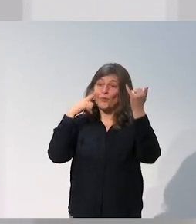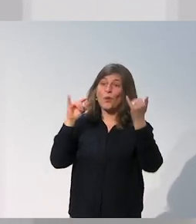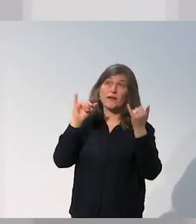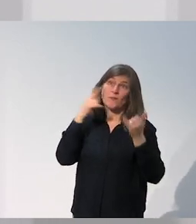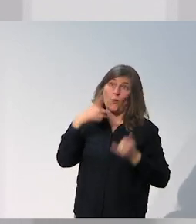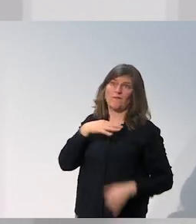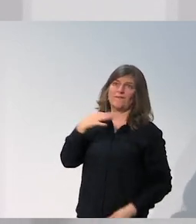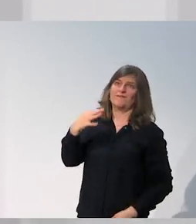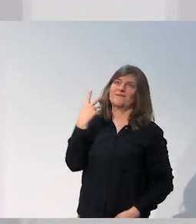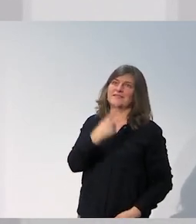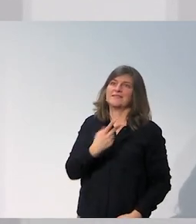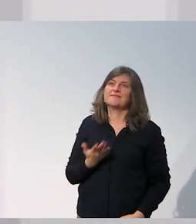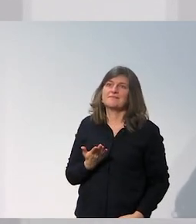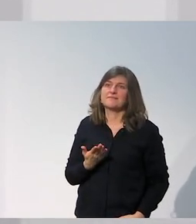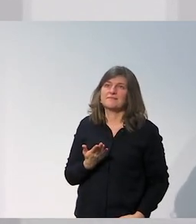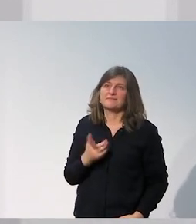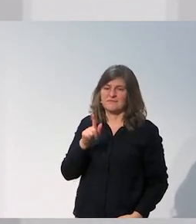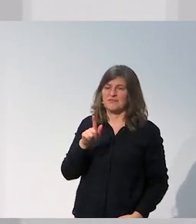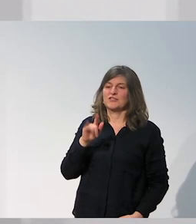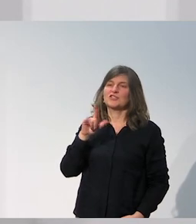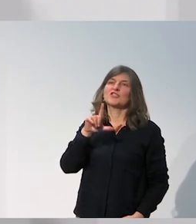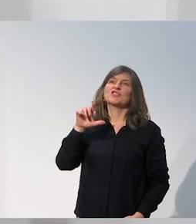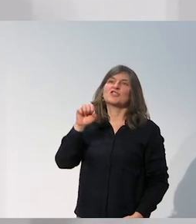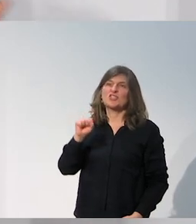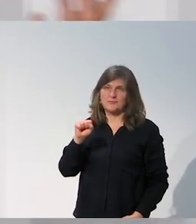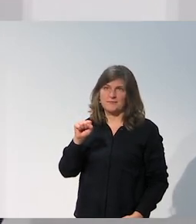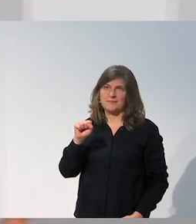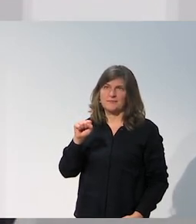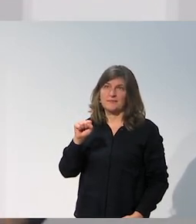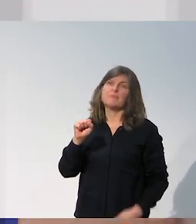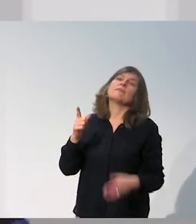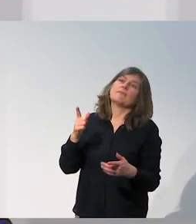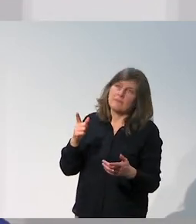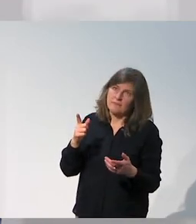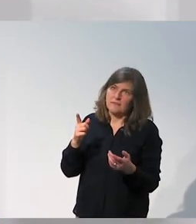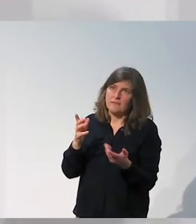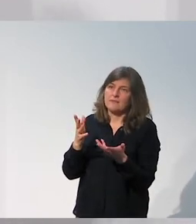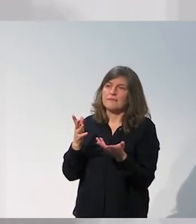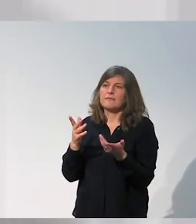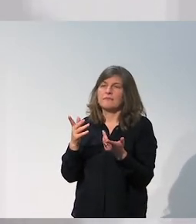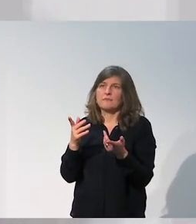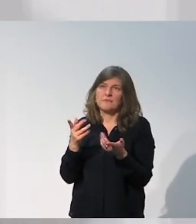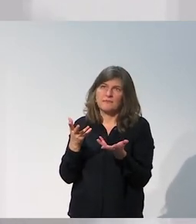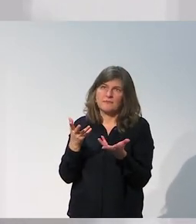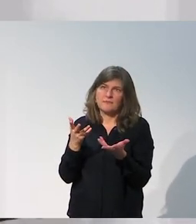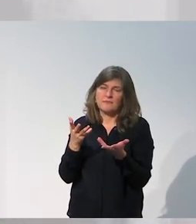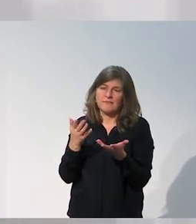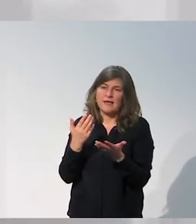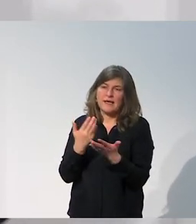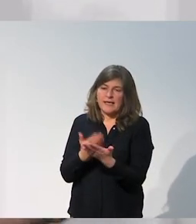voilà, hein, Gilles. Voilà. Et probablement que c'est un